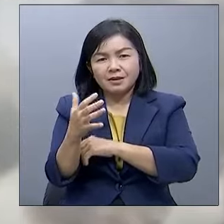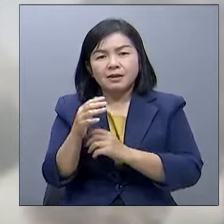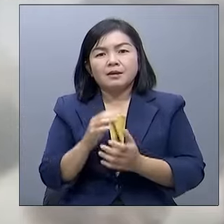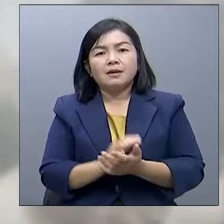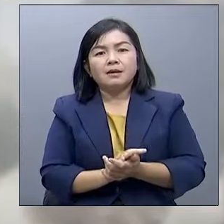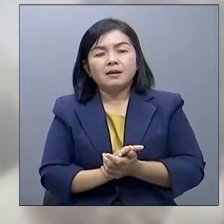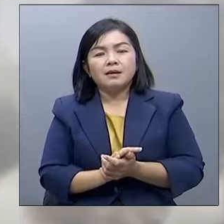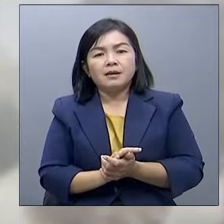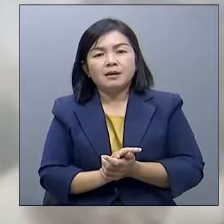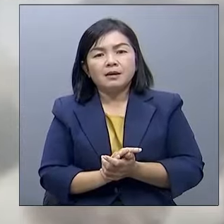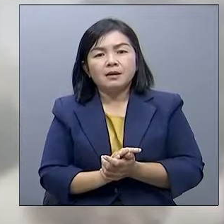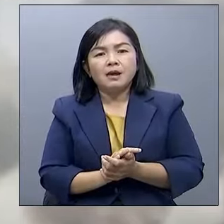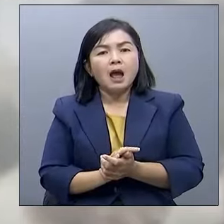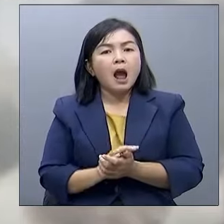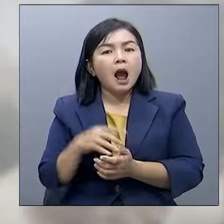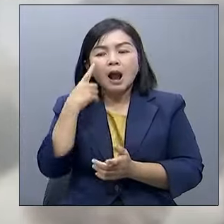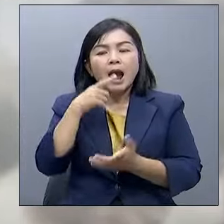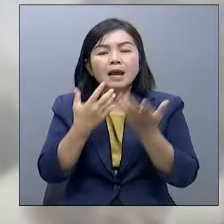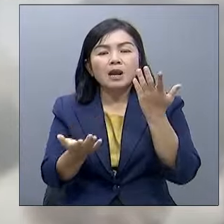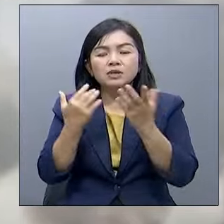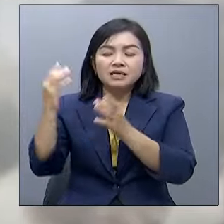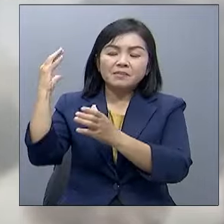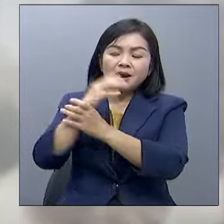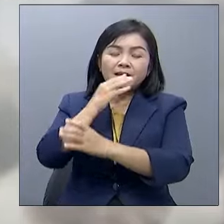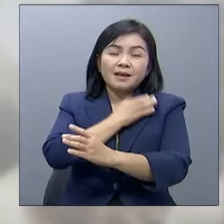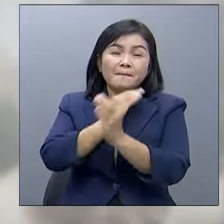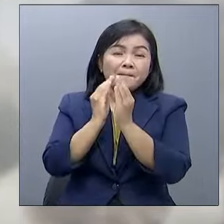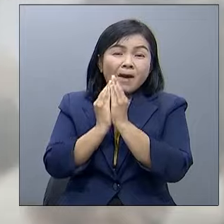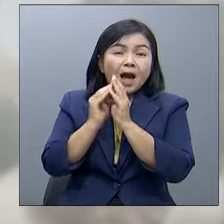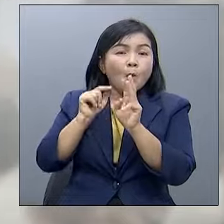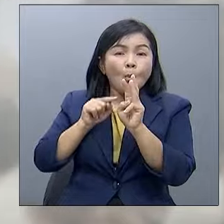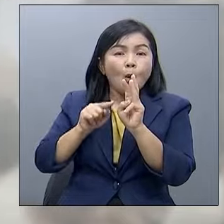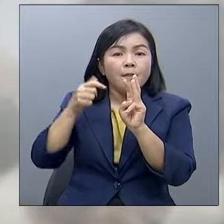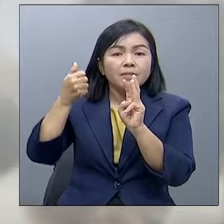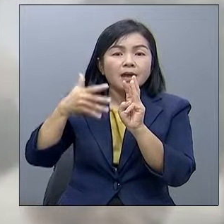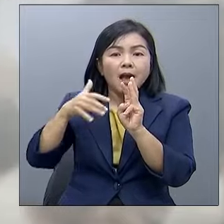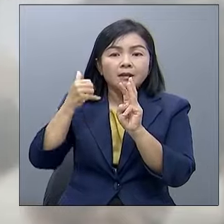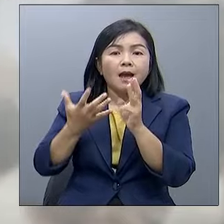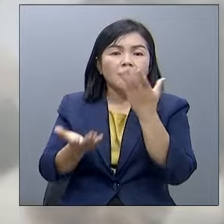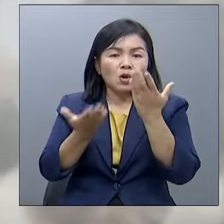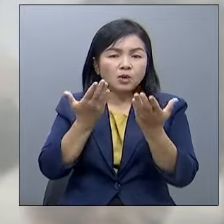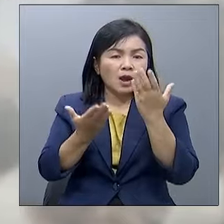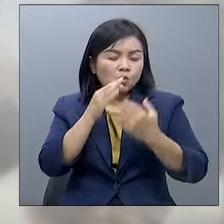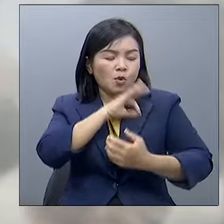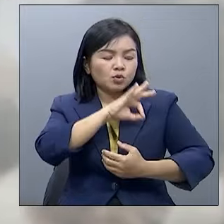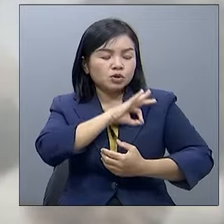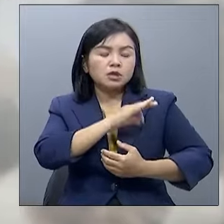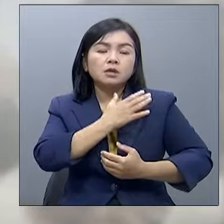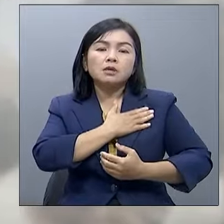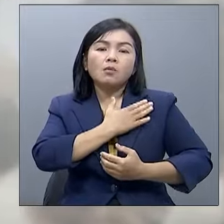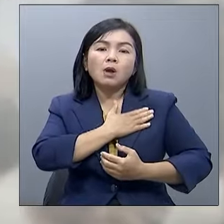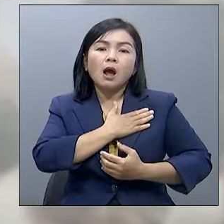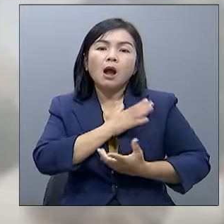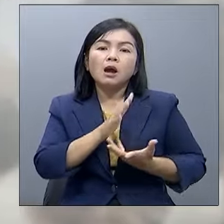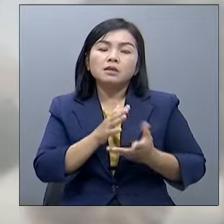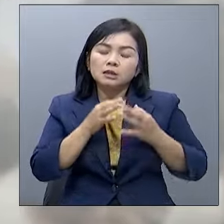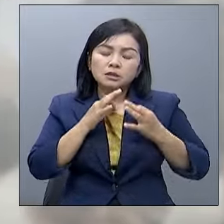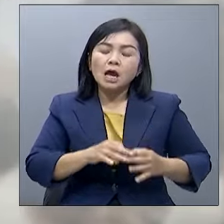อบังคับไม่ได้หรอกมันอยู่ที่ใจท่านวอนั่นแหละแล้วถ้าท่านวอยังไม่ปรับจิตใจตัวเ